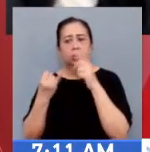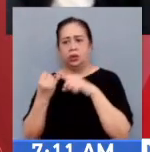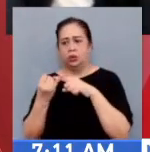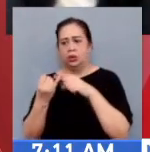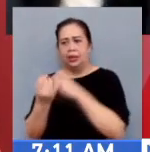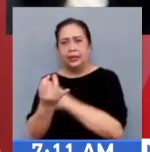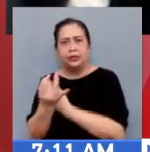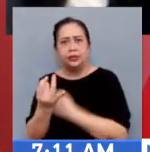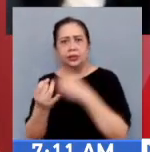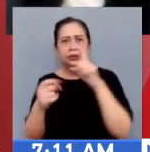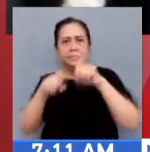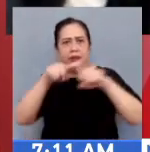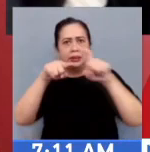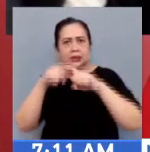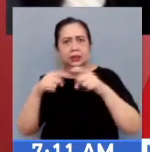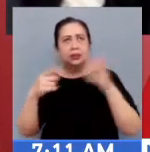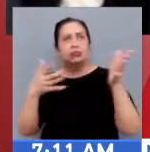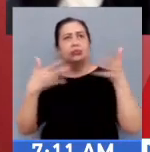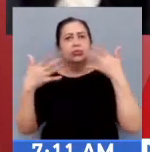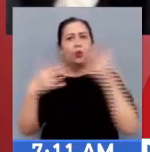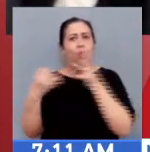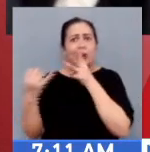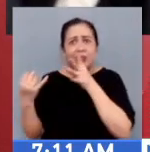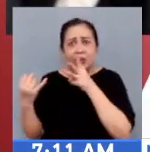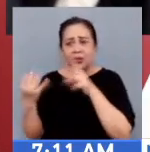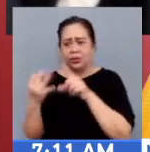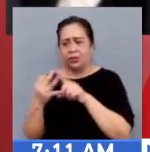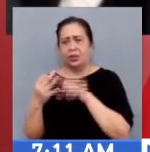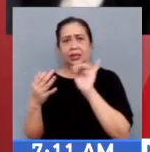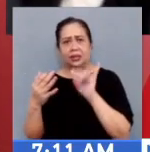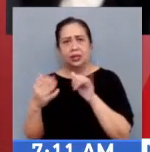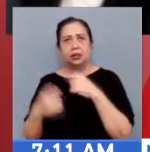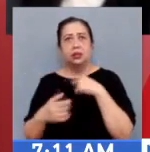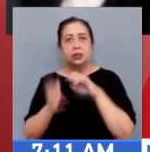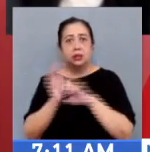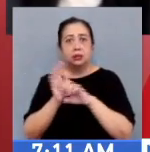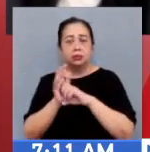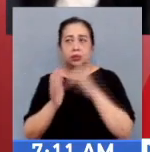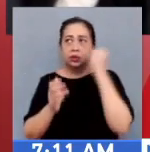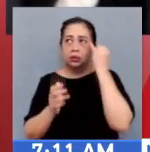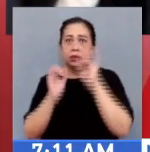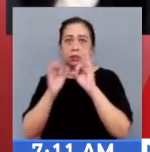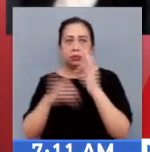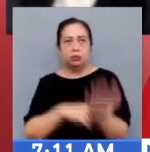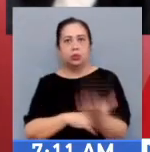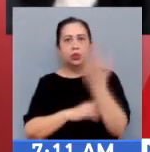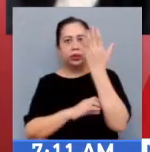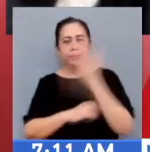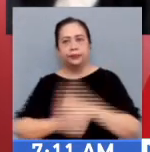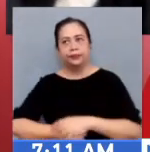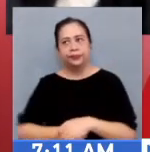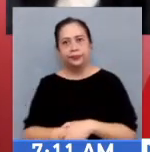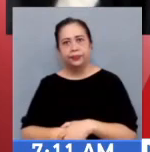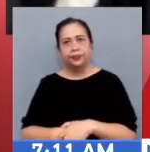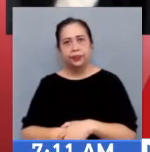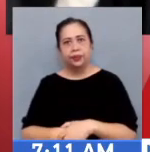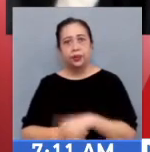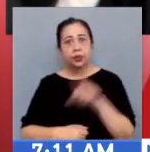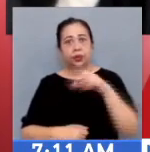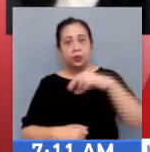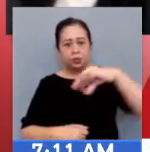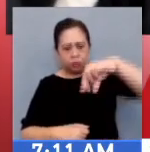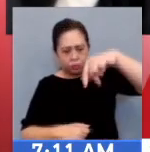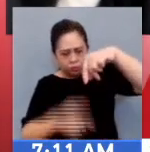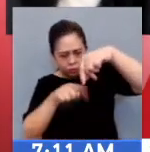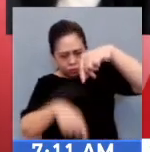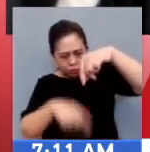the air that you breathe, water security. Opo. Isipin mo, Arnold, kung sa umaga, yung lumalabas sa gripo mo, pang-inom mo